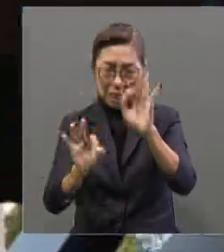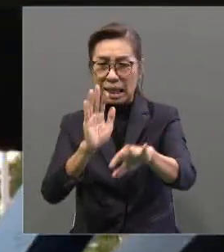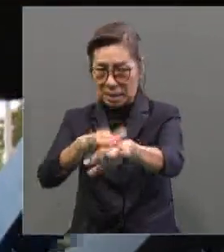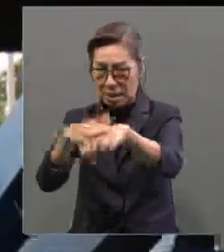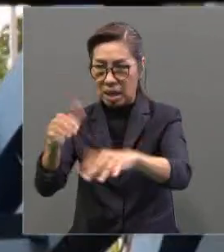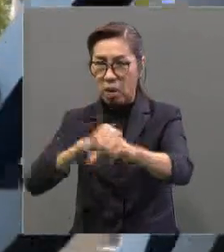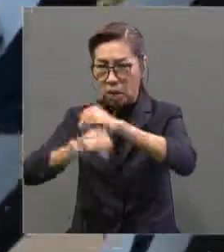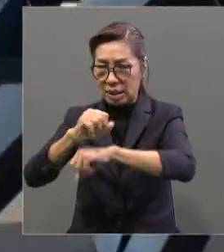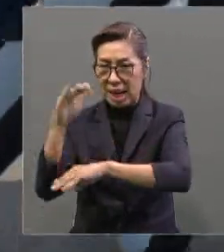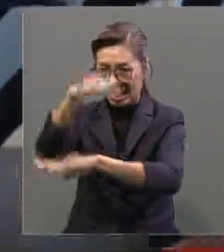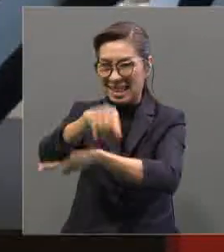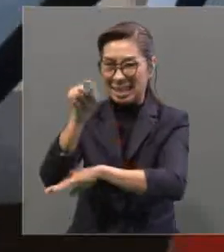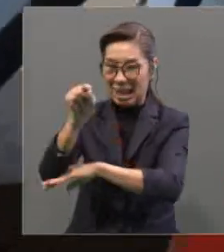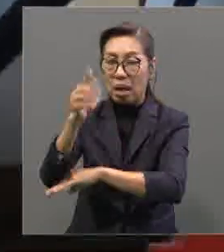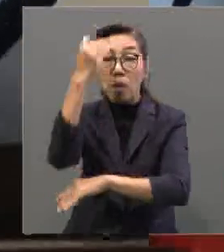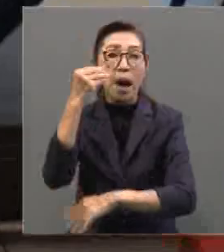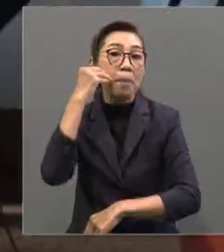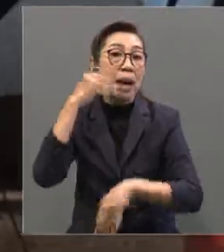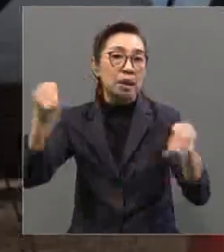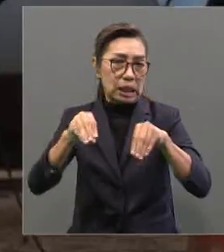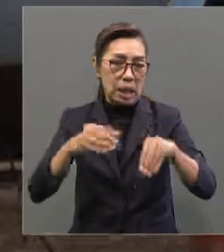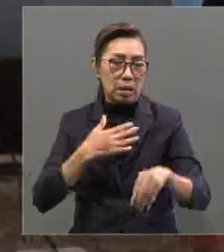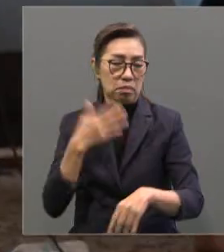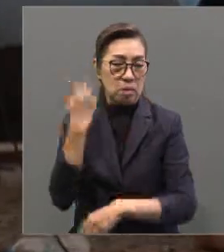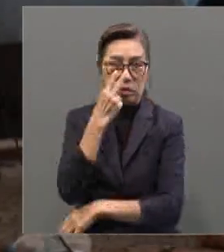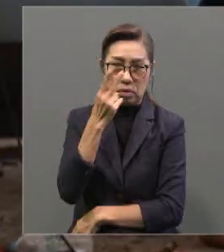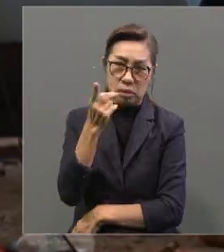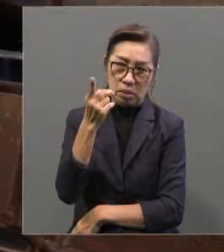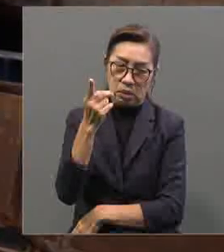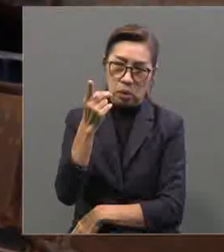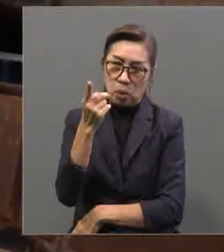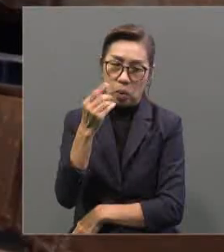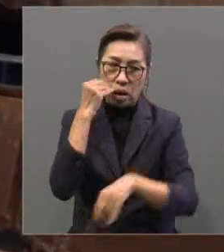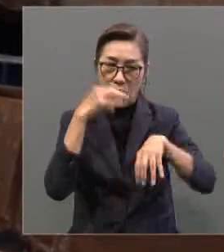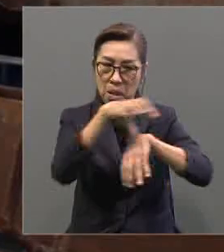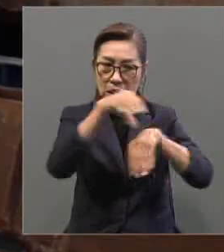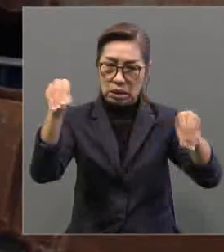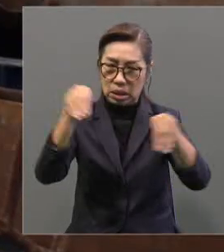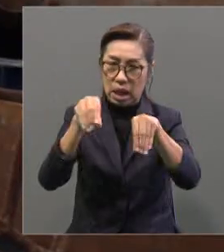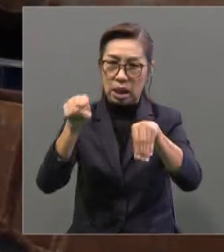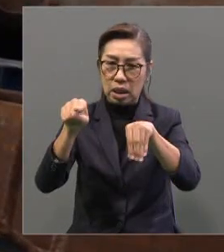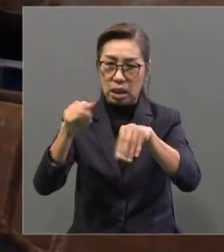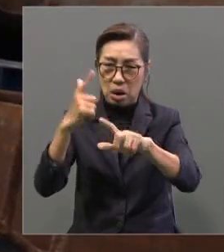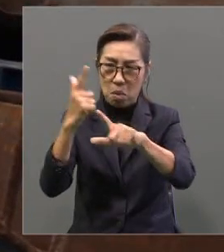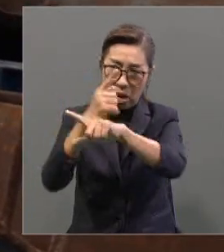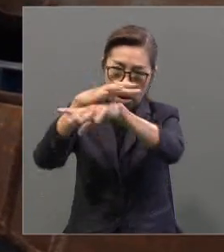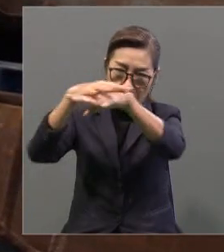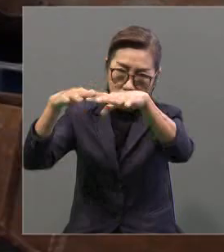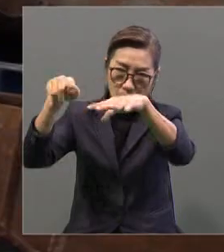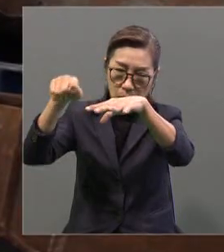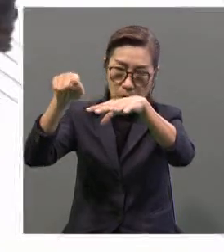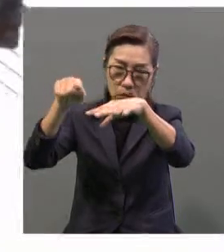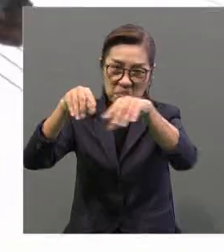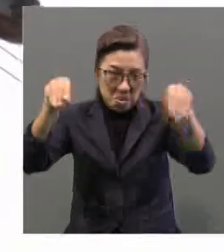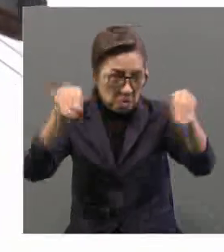บ้านอาจารย์เออยู่แถบนั้นบอกว่าเอมันสร้างแล้วมันใกล้กับที่อยู่อาศัยคือโครงสร้างเนี่ยมัน